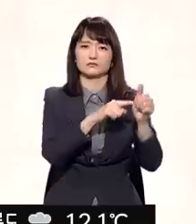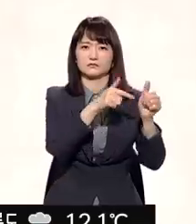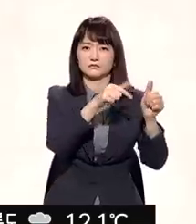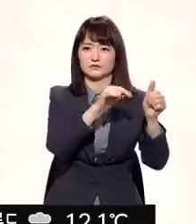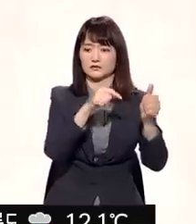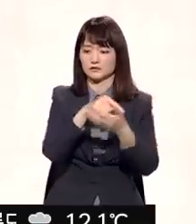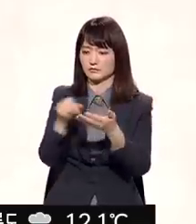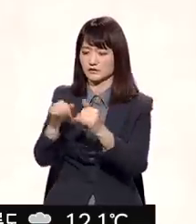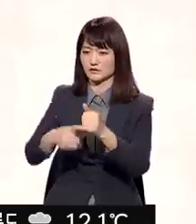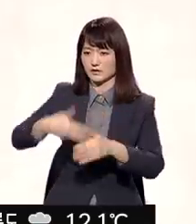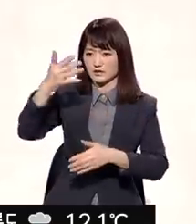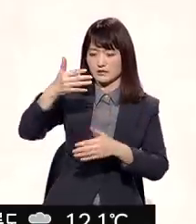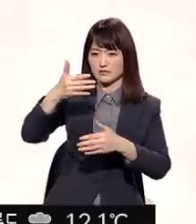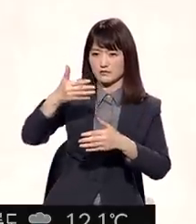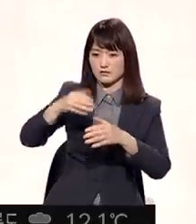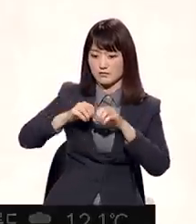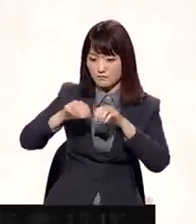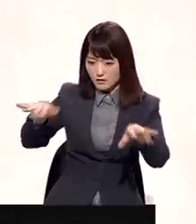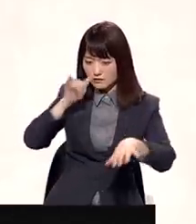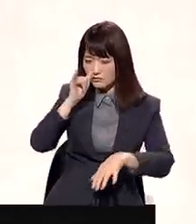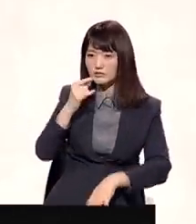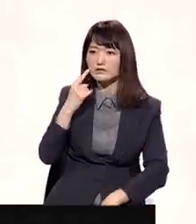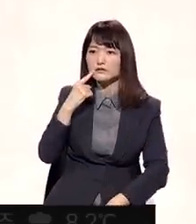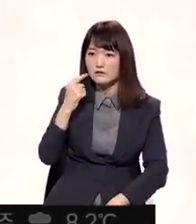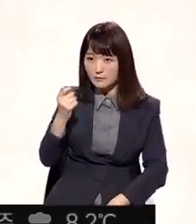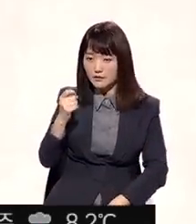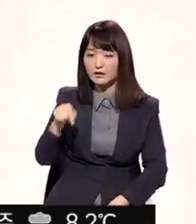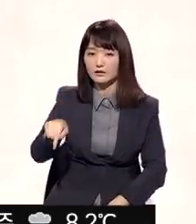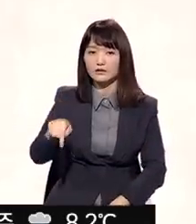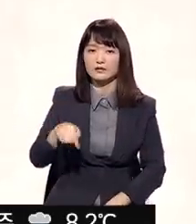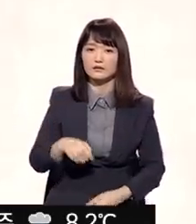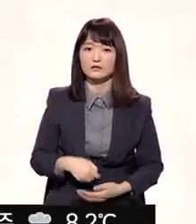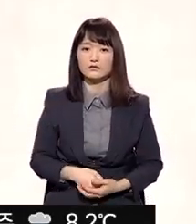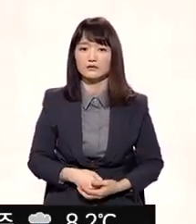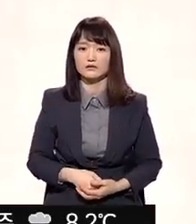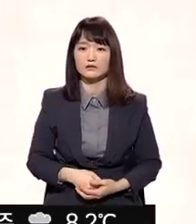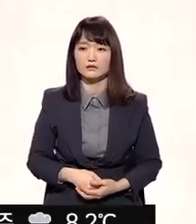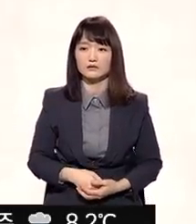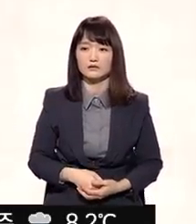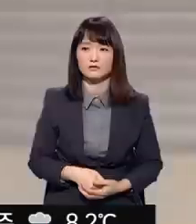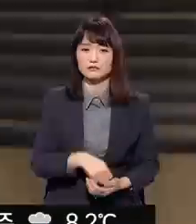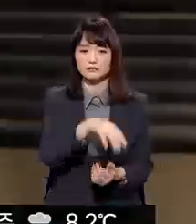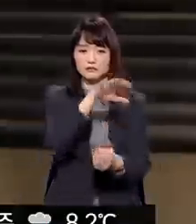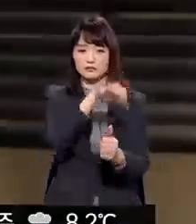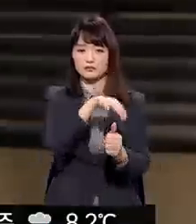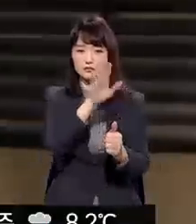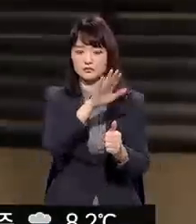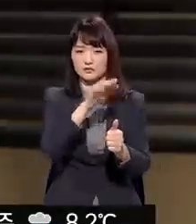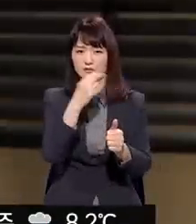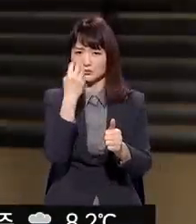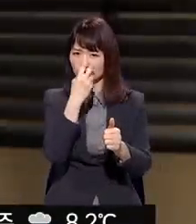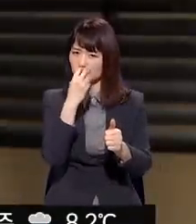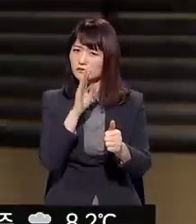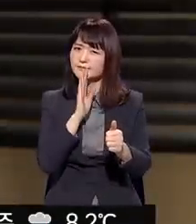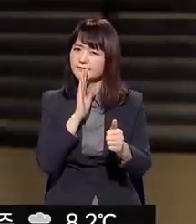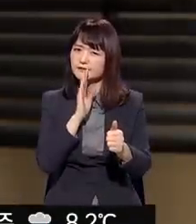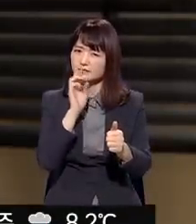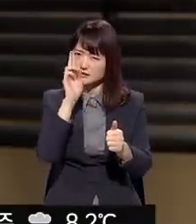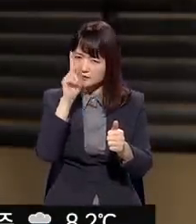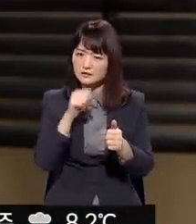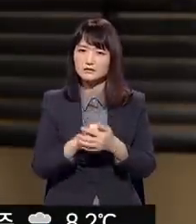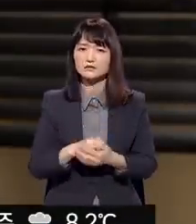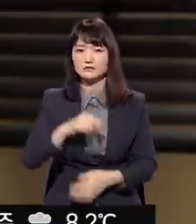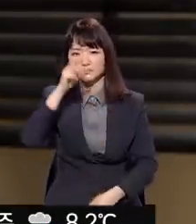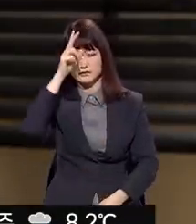유포하는 방법으로 피해를 줄 수 있다고 협박을 했다. 이런 점을 봤을 때는 과연 이게 불구속 사건이 맞는지 또 경찰 같은